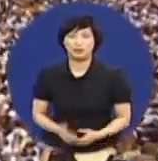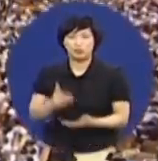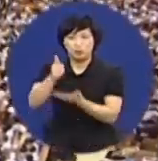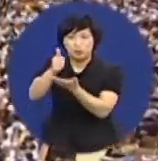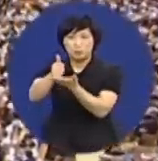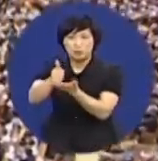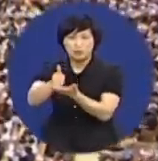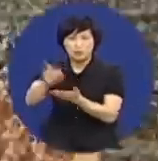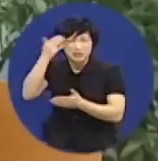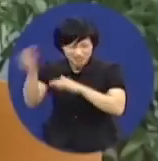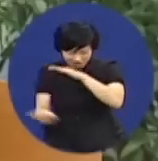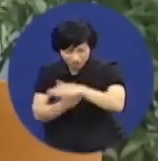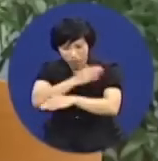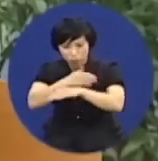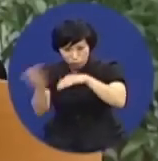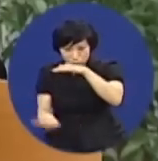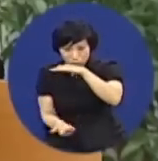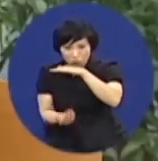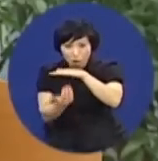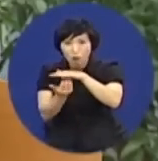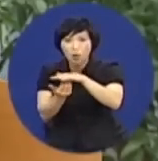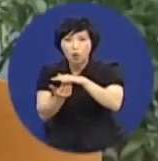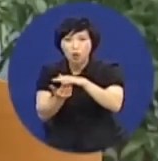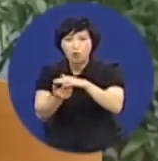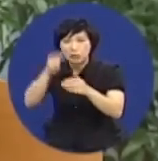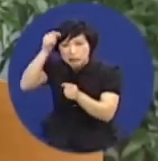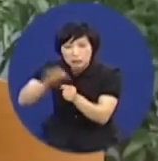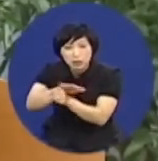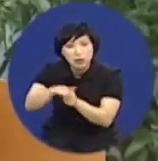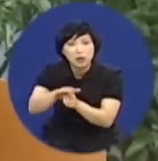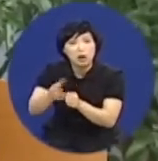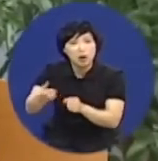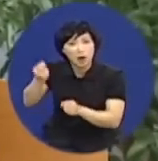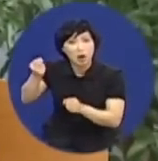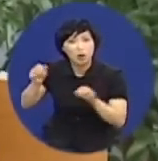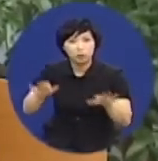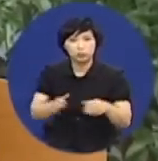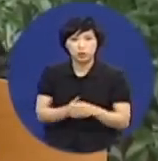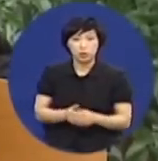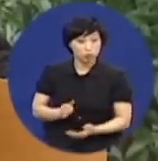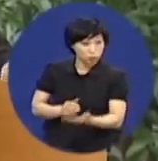主なるイエス様がいくら全知全能で慈愛に満ちていても、